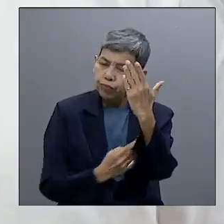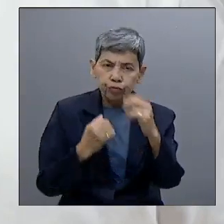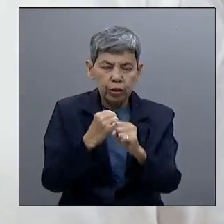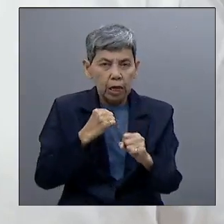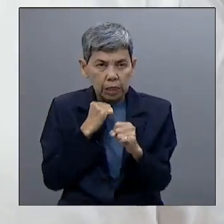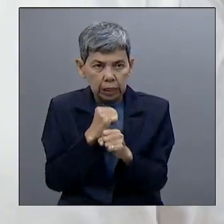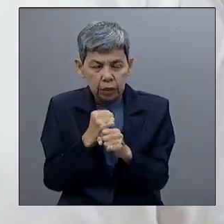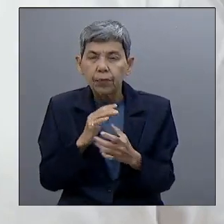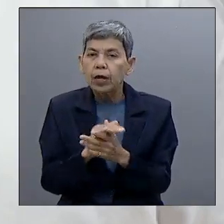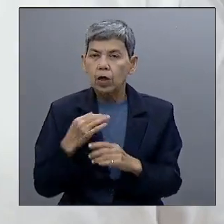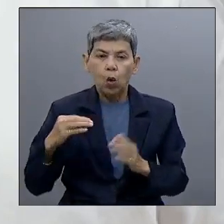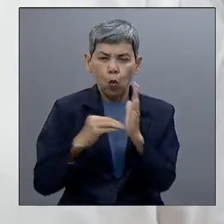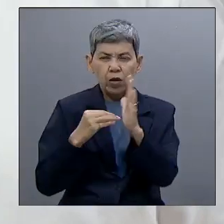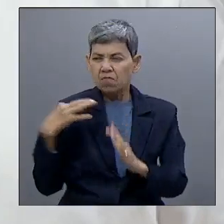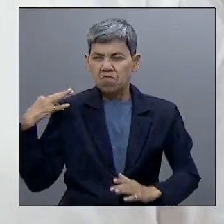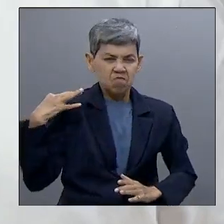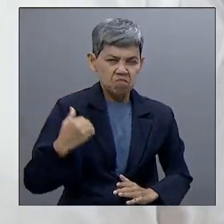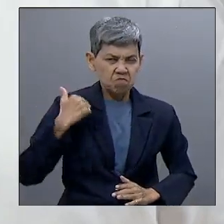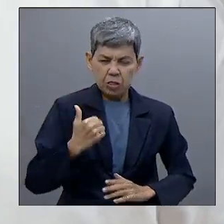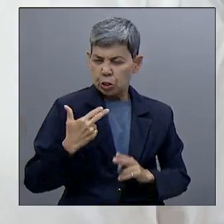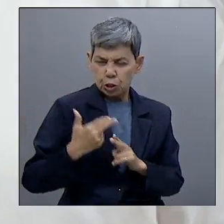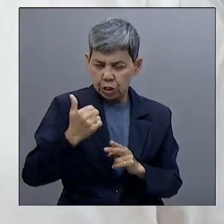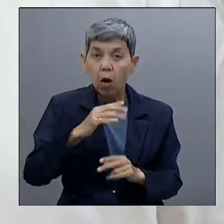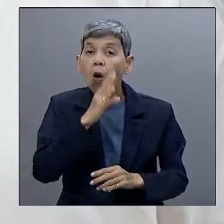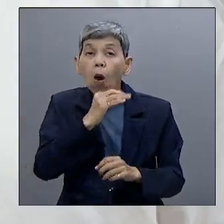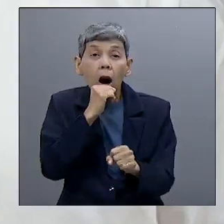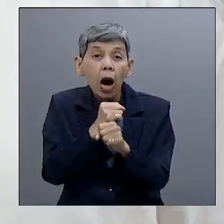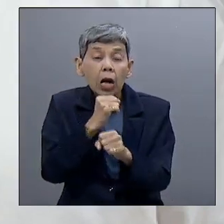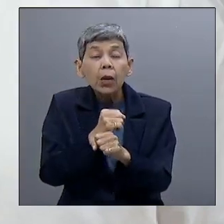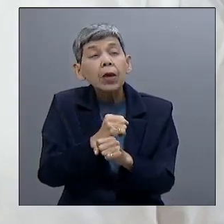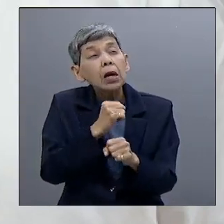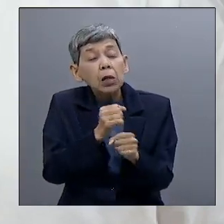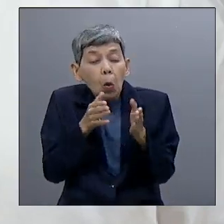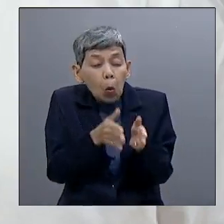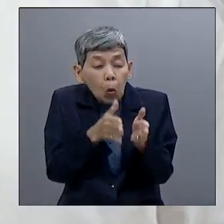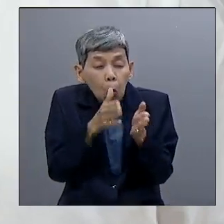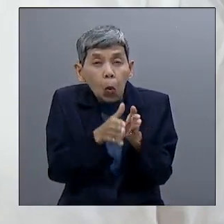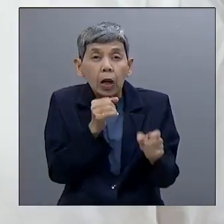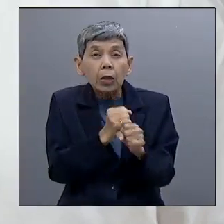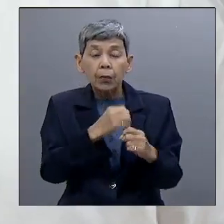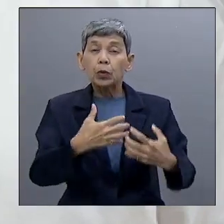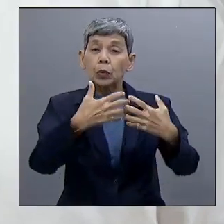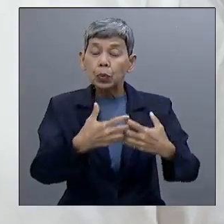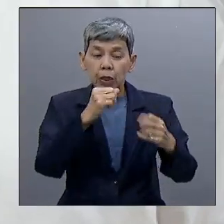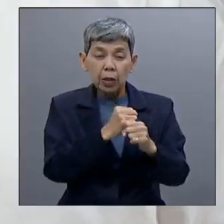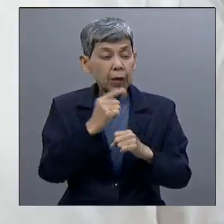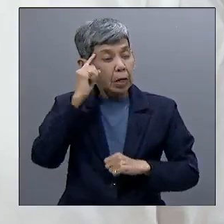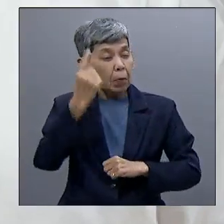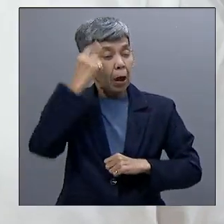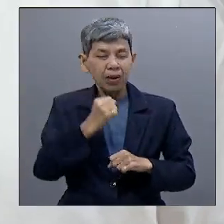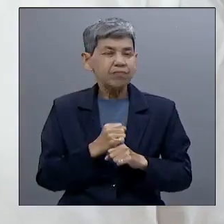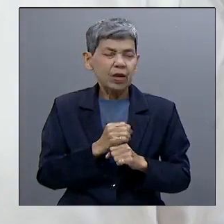ทำกรุงเทพเมืองแฟชั่นแต่ว่าถ้าเราทำเพียงแค่ปัญหาของอุตสาหกรรมสร้างสรรค์ไม่น่า